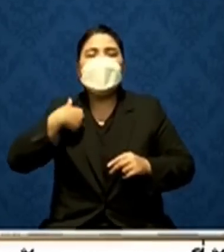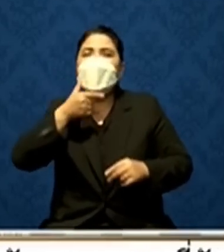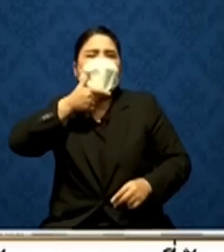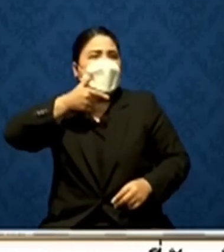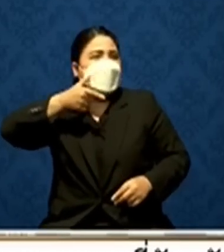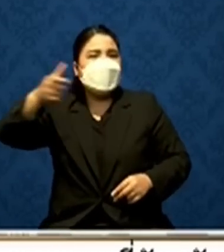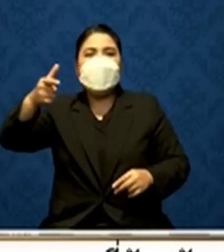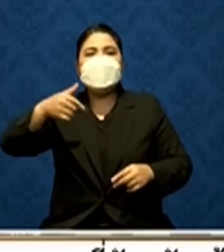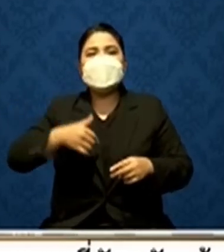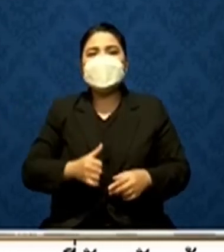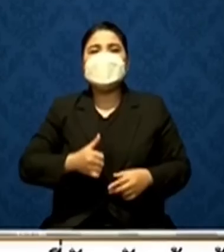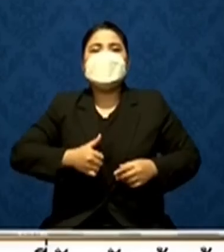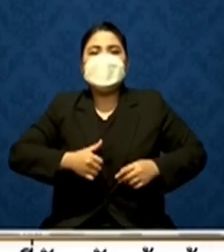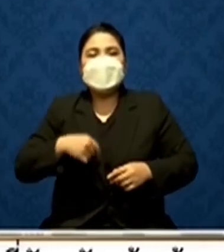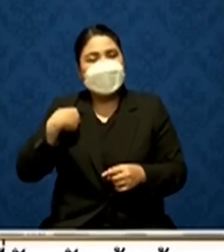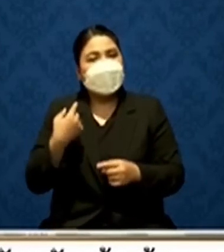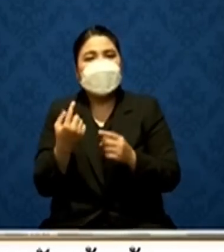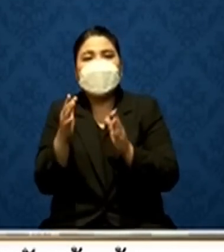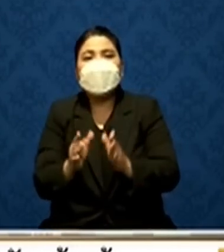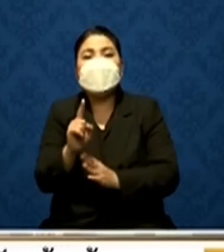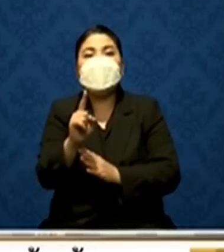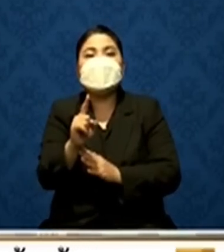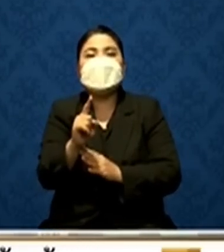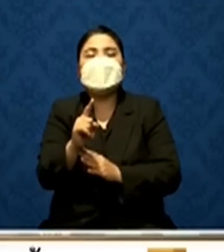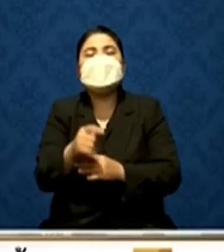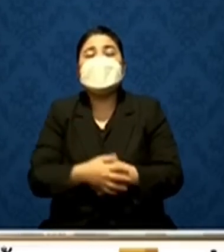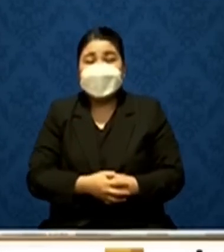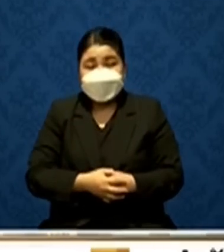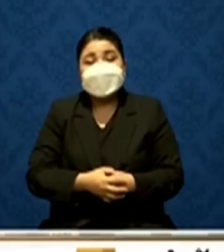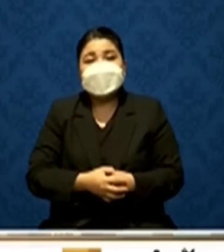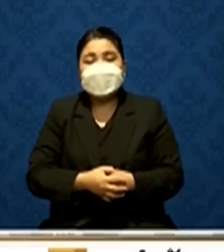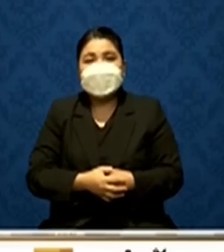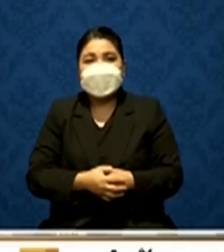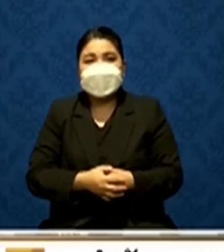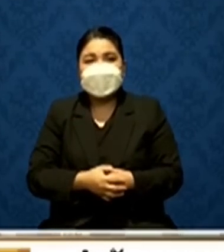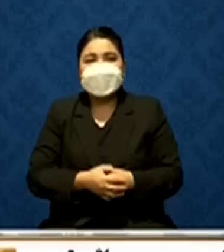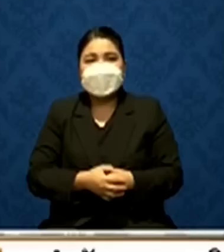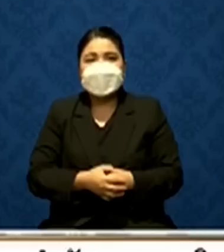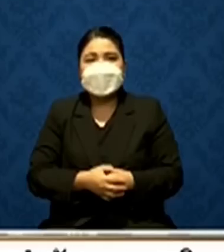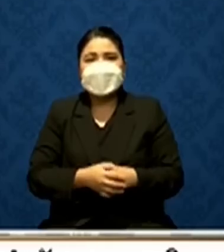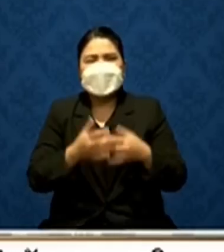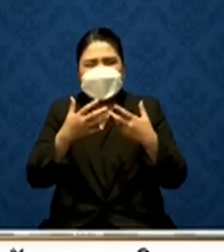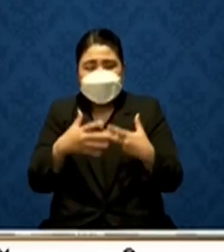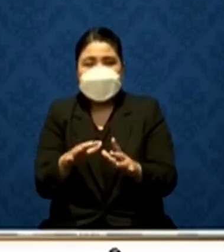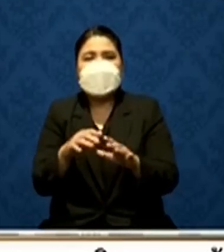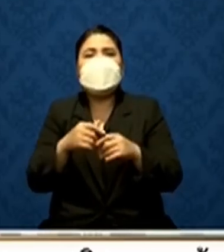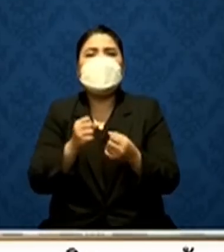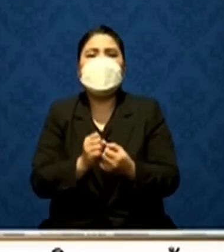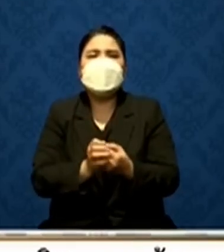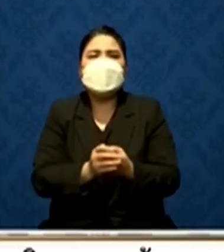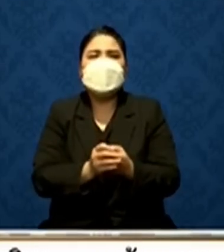เดียวลำซ้ำที่สำคัญครับท่านประธานครับความเสียหายที่เกิดขึ้นทั้ง